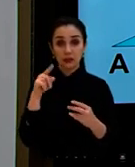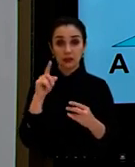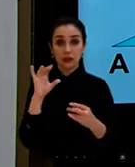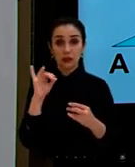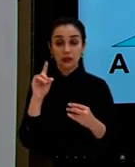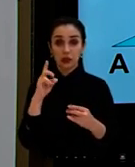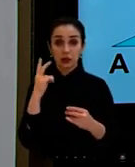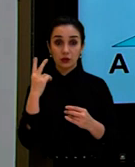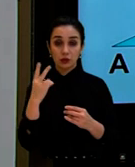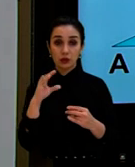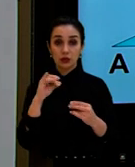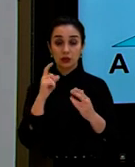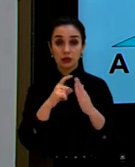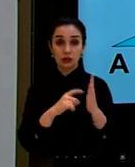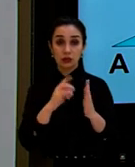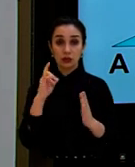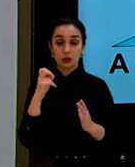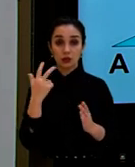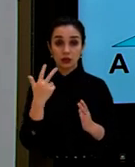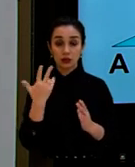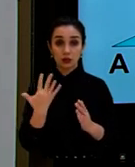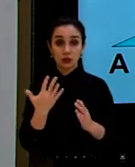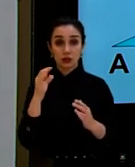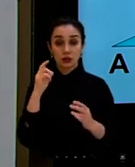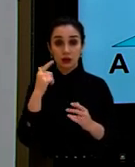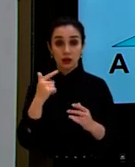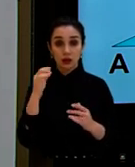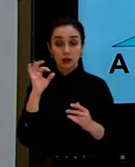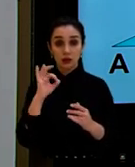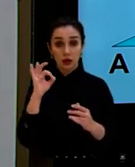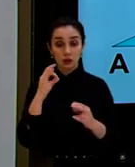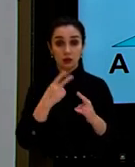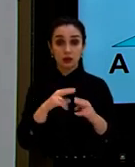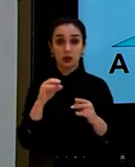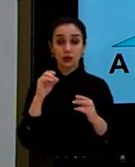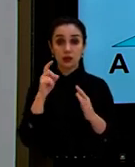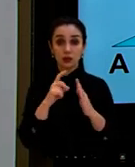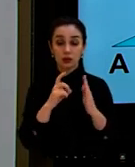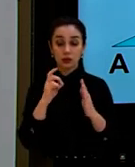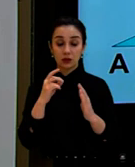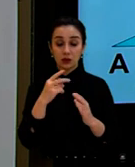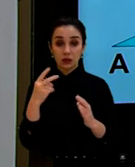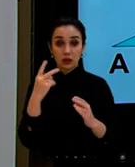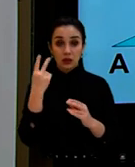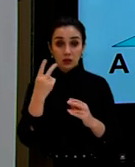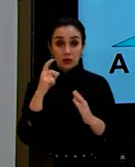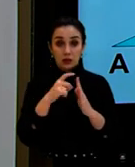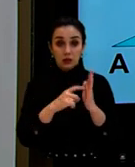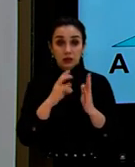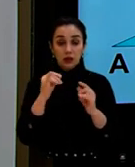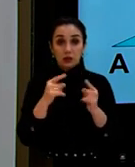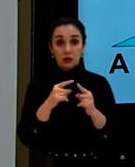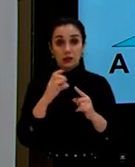из 2 разделить на синус 135 градусов равно 2 разделить на синус угла B.